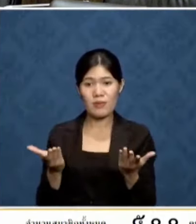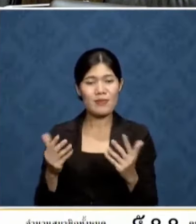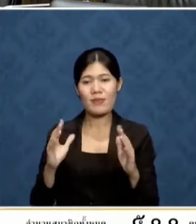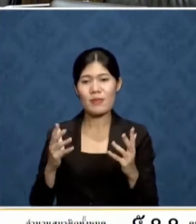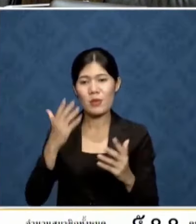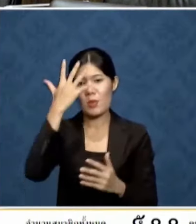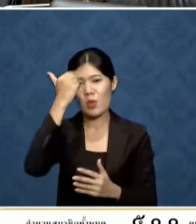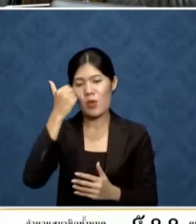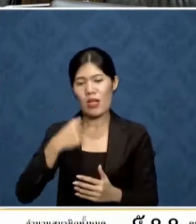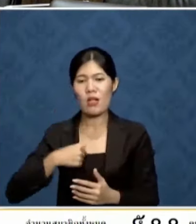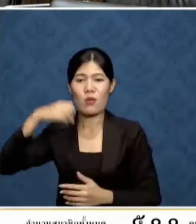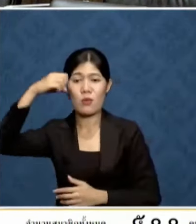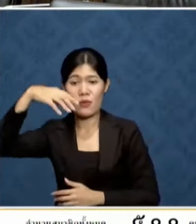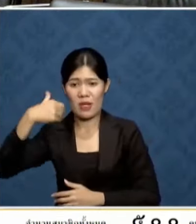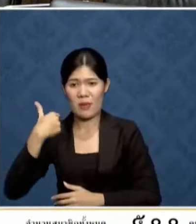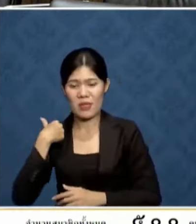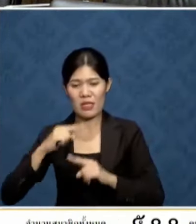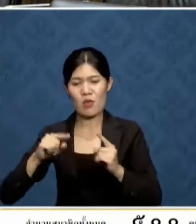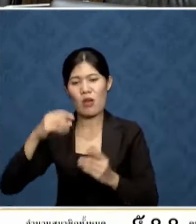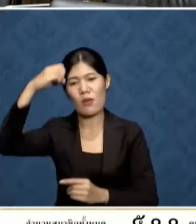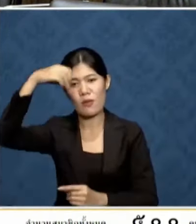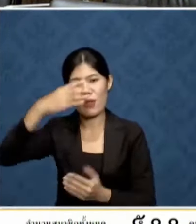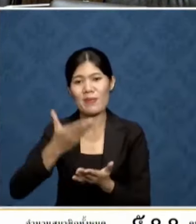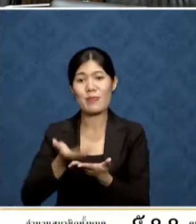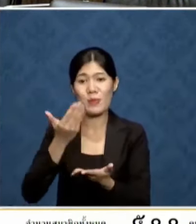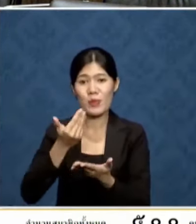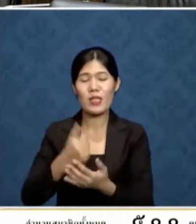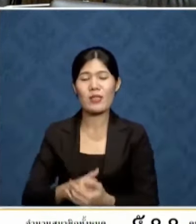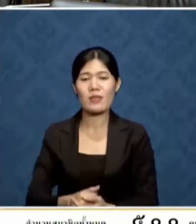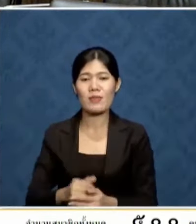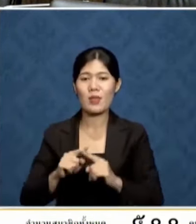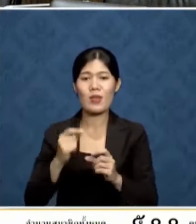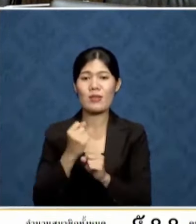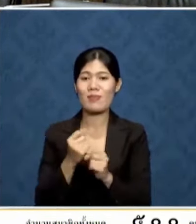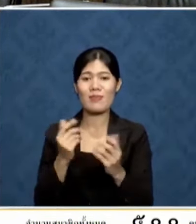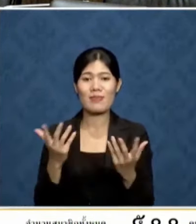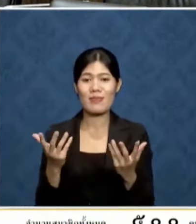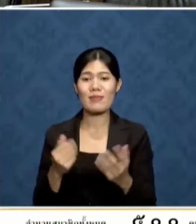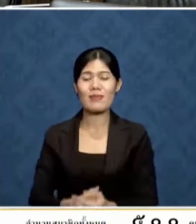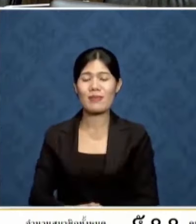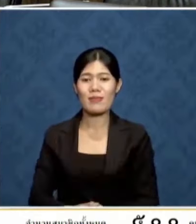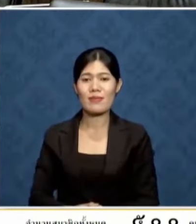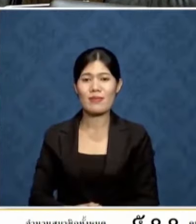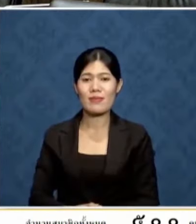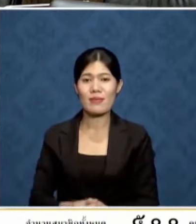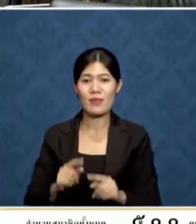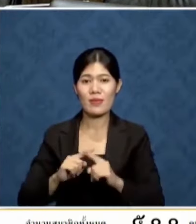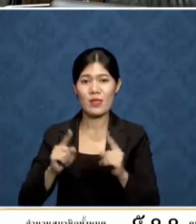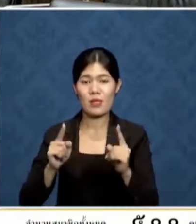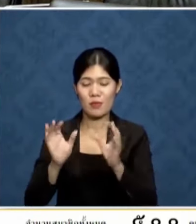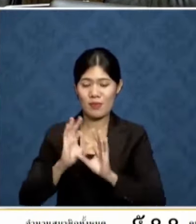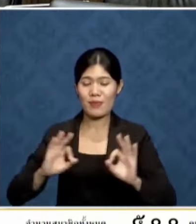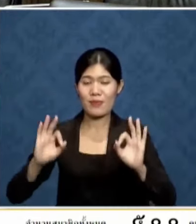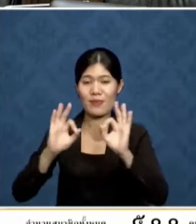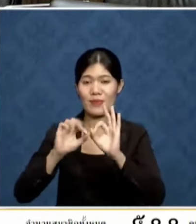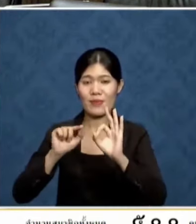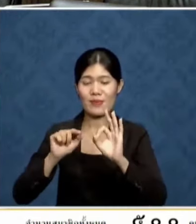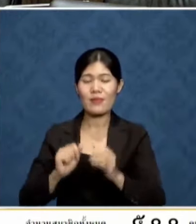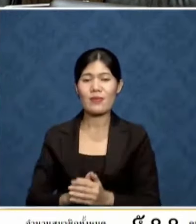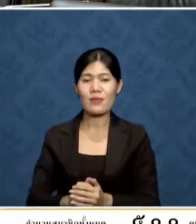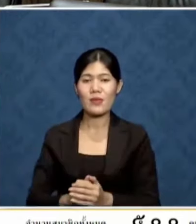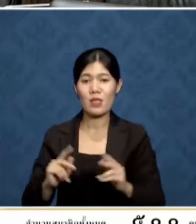ไฟฟ้าสำรองตั้งเท่าไหร่นะครับทำให้ค่าไฟถูกได้นะครับเอ่อแต่ก็ไม่ทำครับนั่นแหละครับครับอีกปัญหาที่สำคัญครับคือกระทรวงแรง